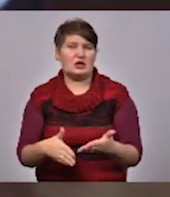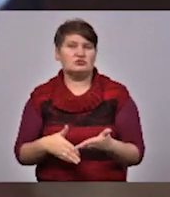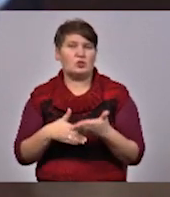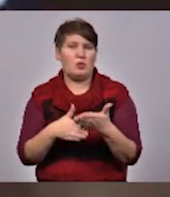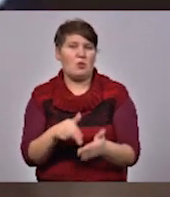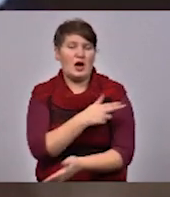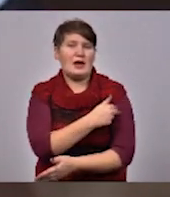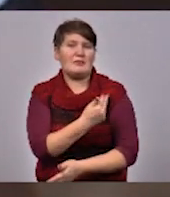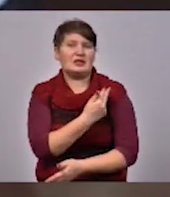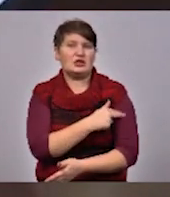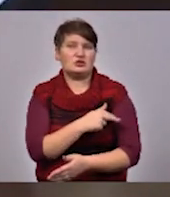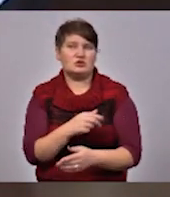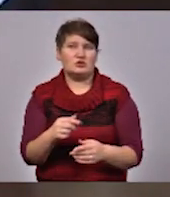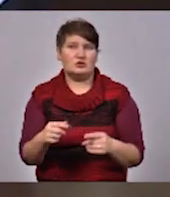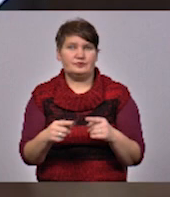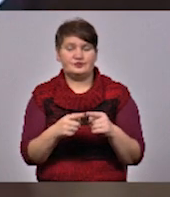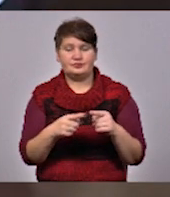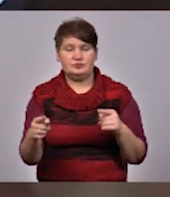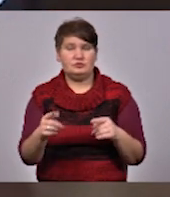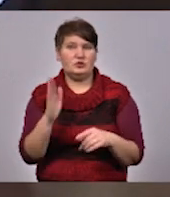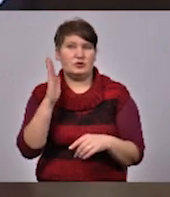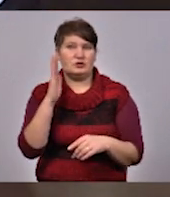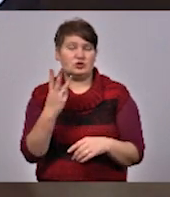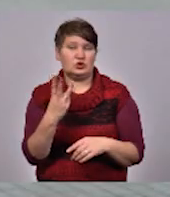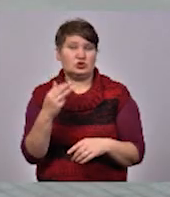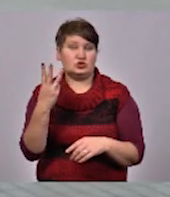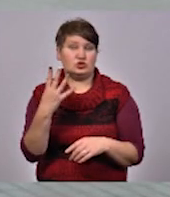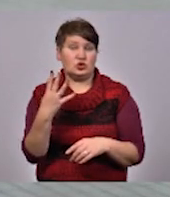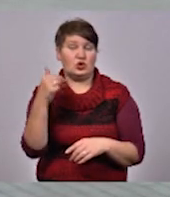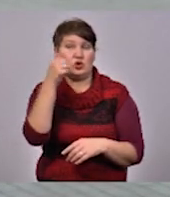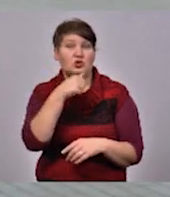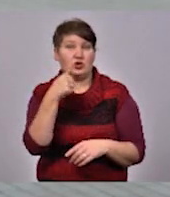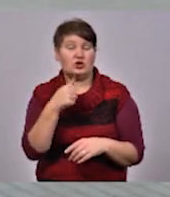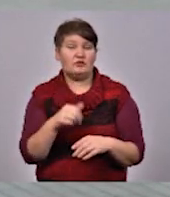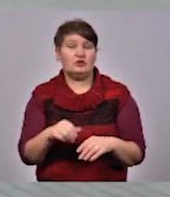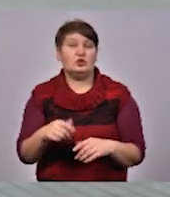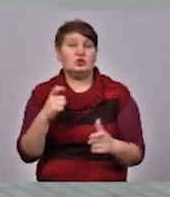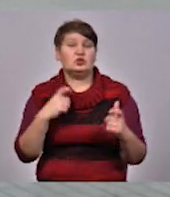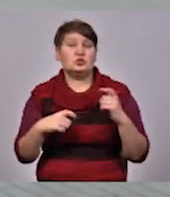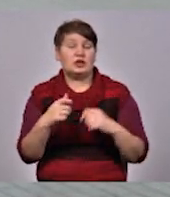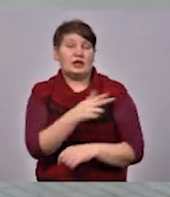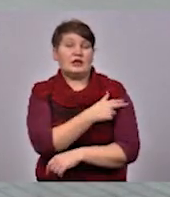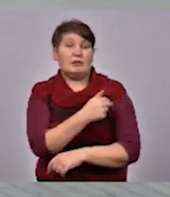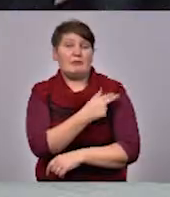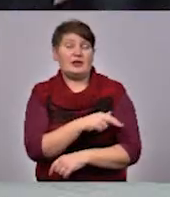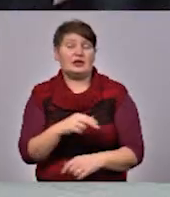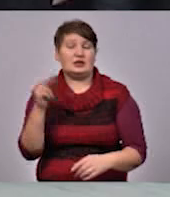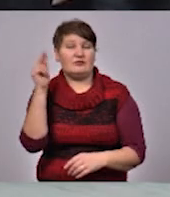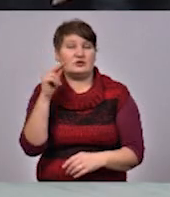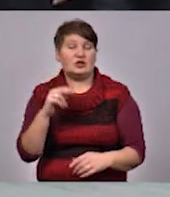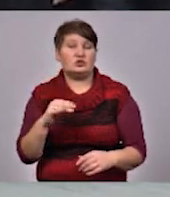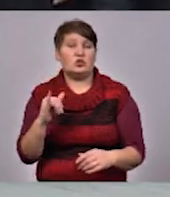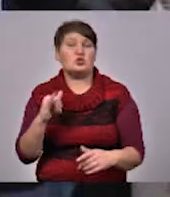в короткостроковій перспективі, скажімо, вже 3-4 років. Нагадаю, студенти-медики, які навчаються в Івано-Франківському